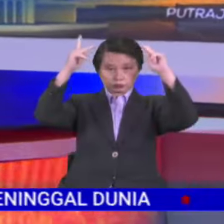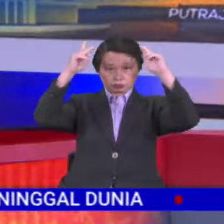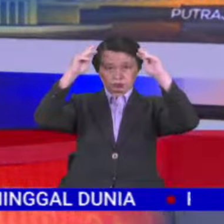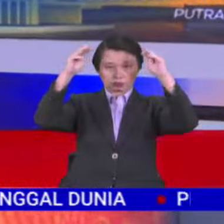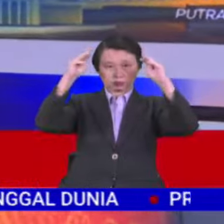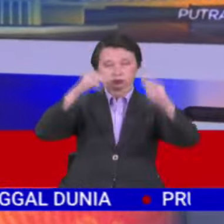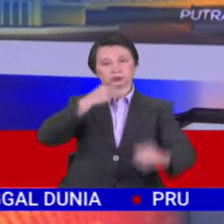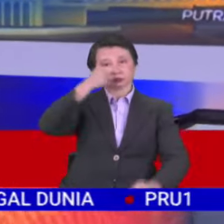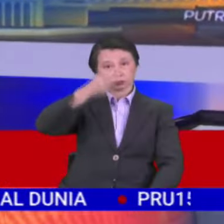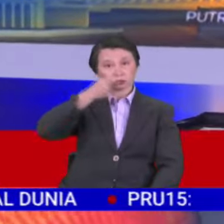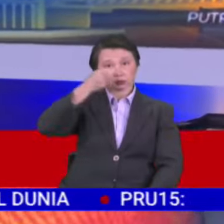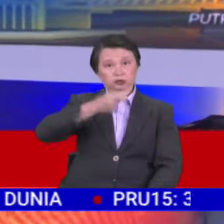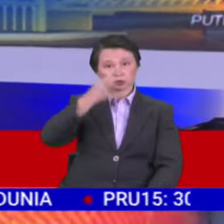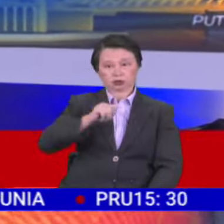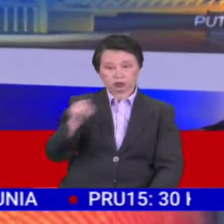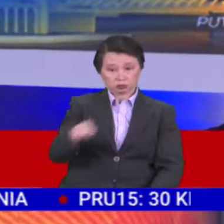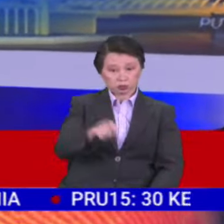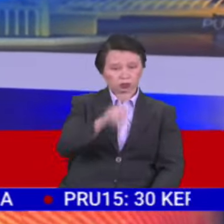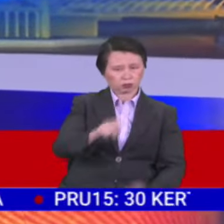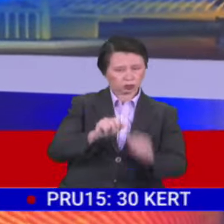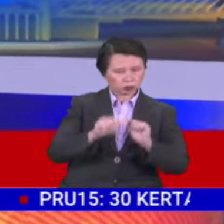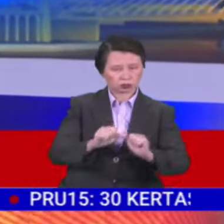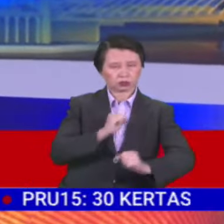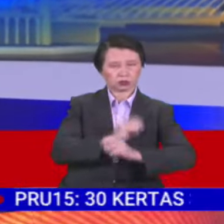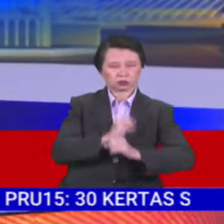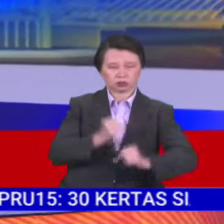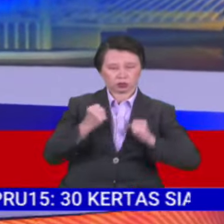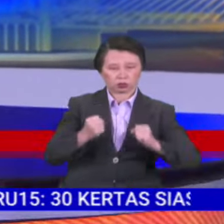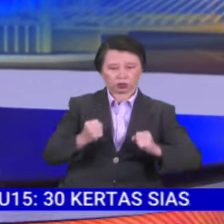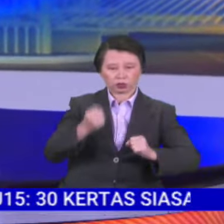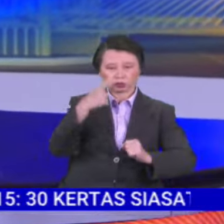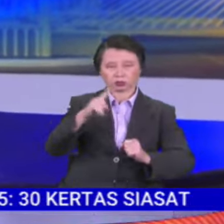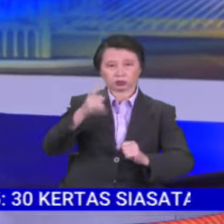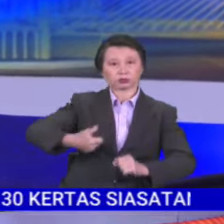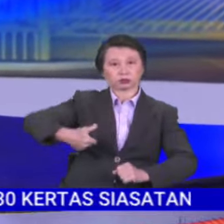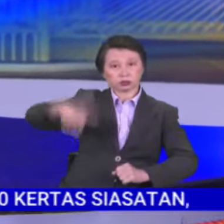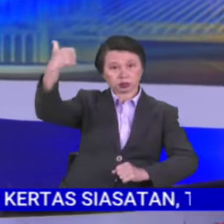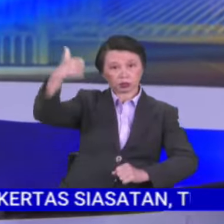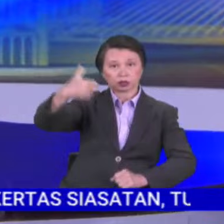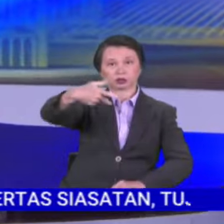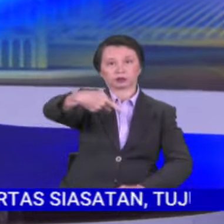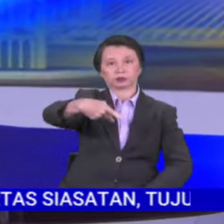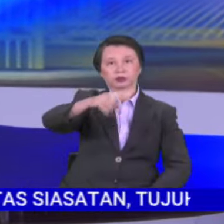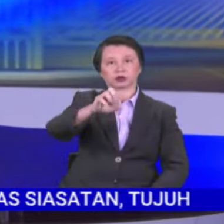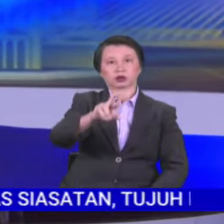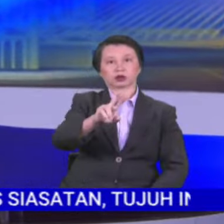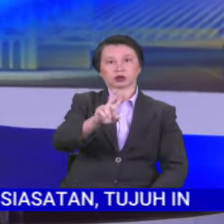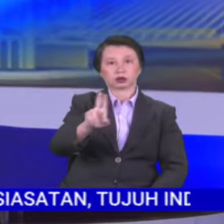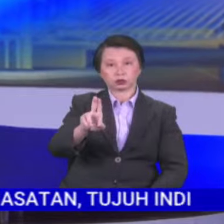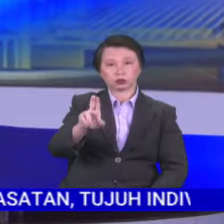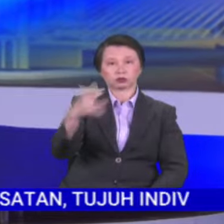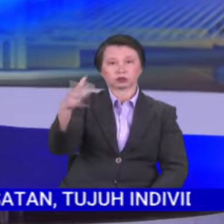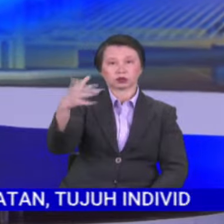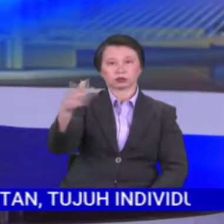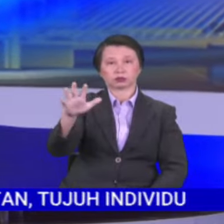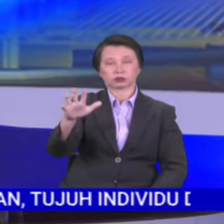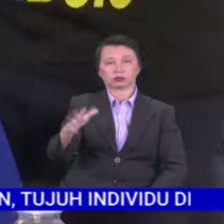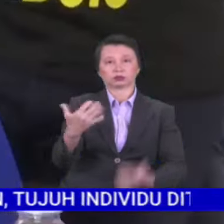Seri Ismail Sabri Yaakob, mereka perlu terus bekerja keras bagi memenangi PRU 15 kali ini.